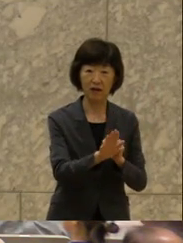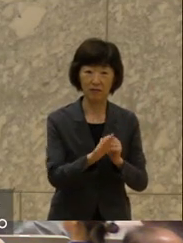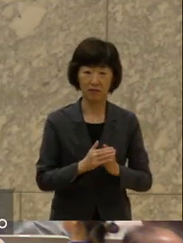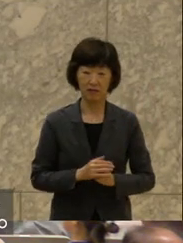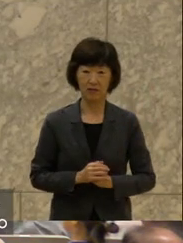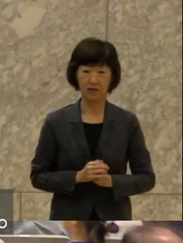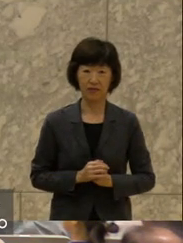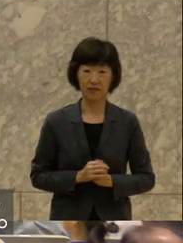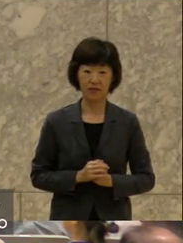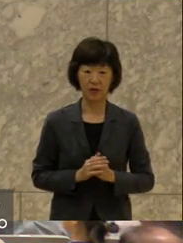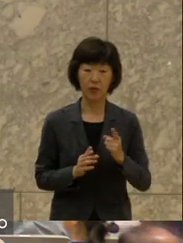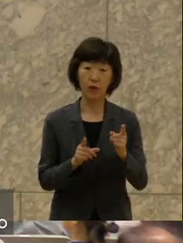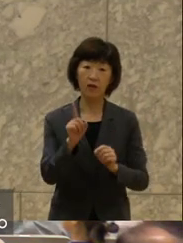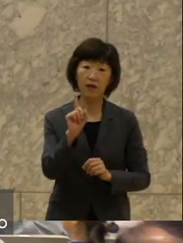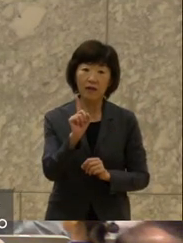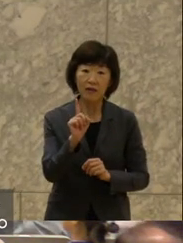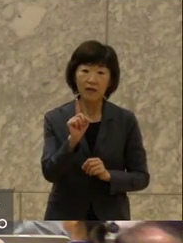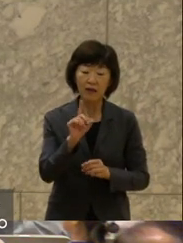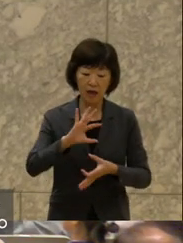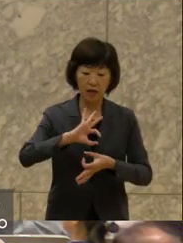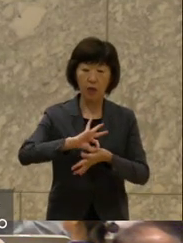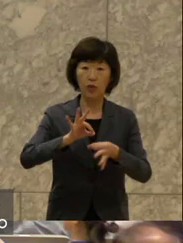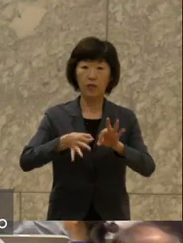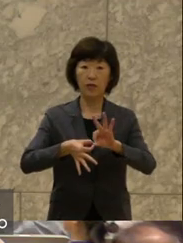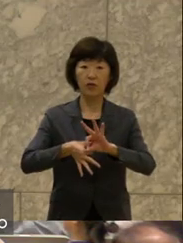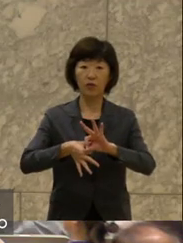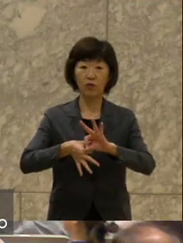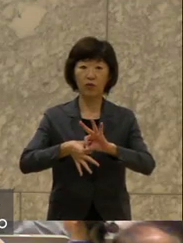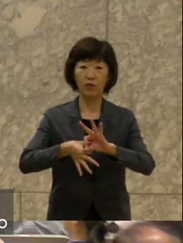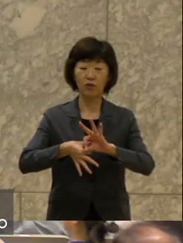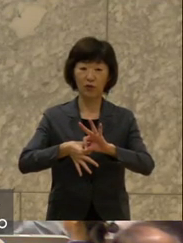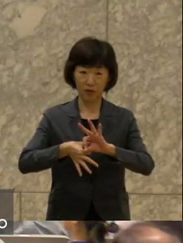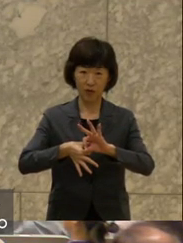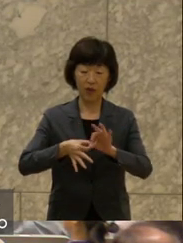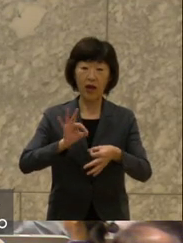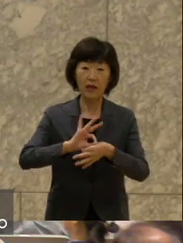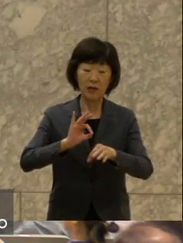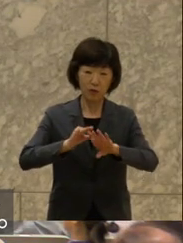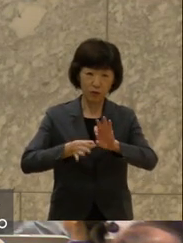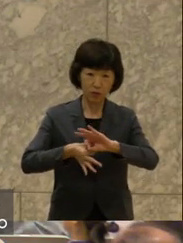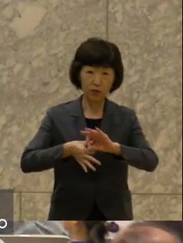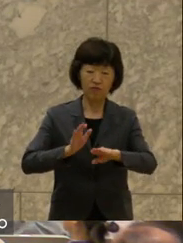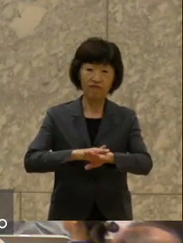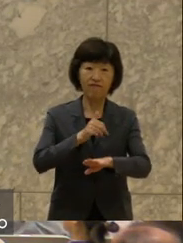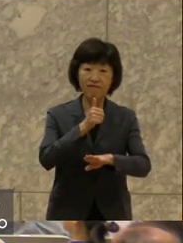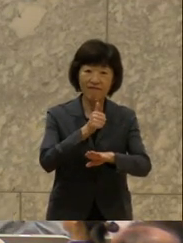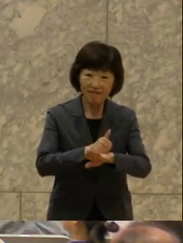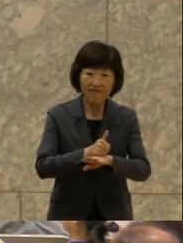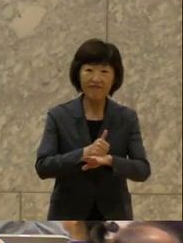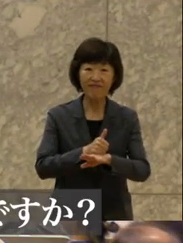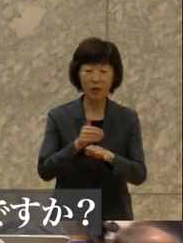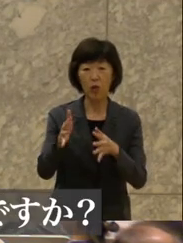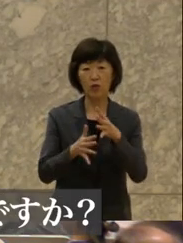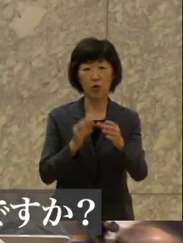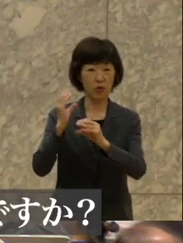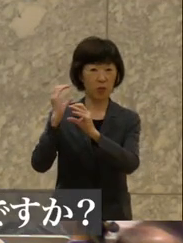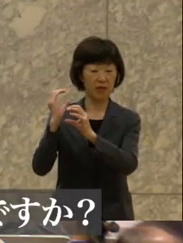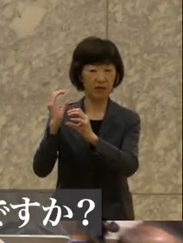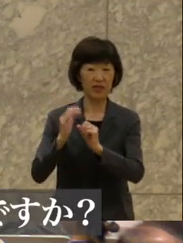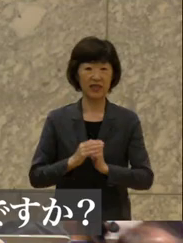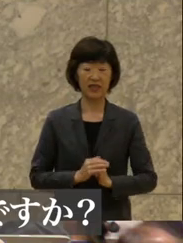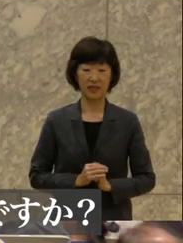それがデフリンピックデフアスリートのためのスポーツの祭典ですそこ